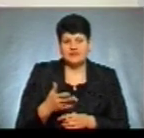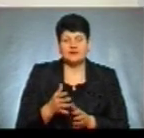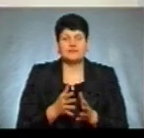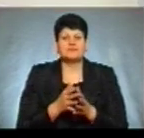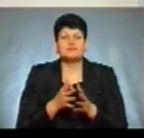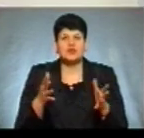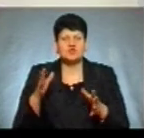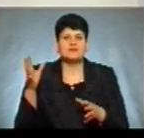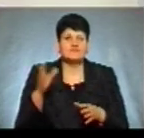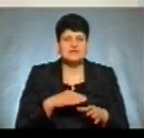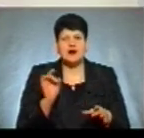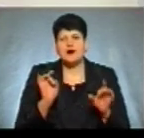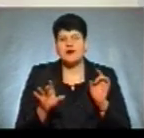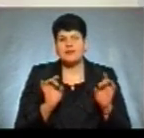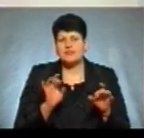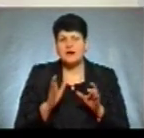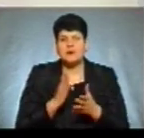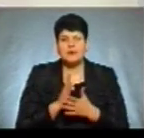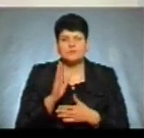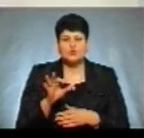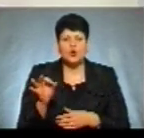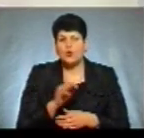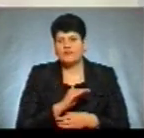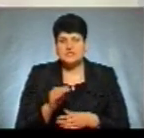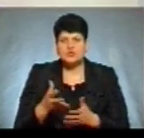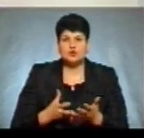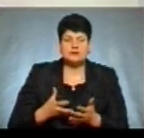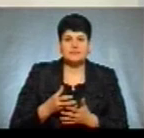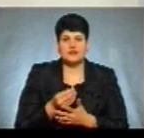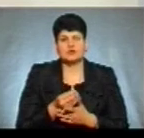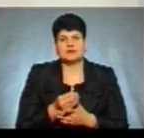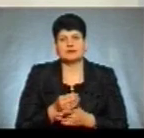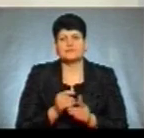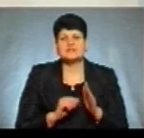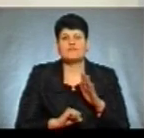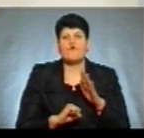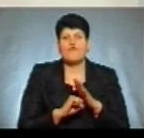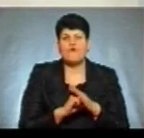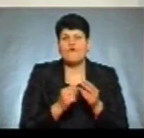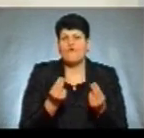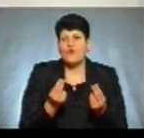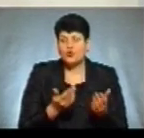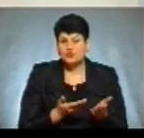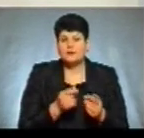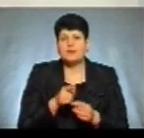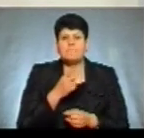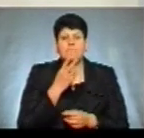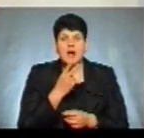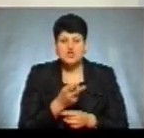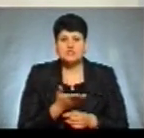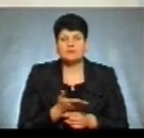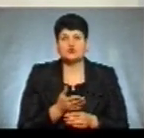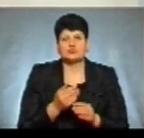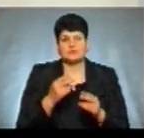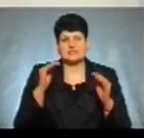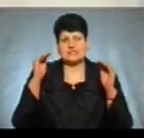Більшість, вся реклама повинна бути офіційна, проплачена відповідно з фонду, і тому ми бачимо такий, скажімо,